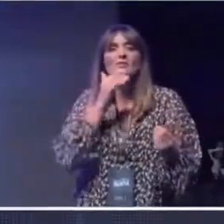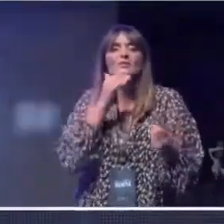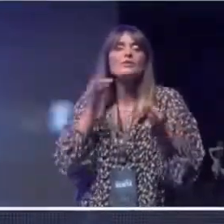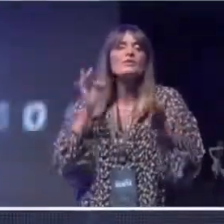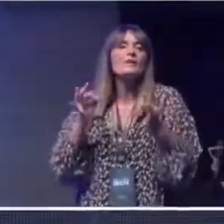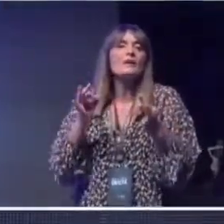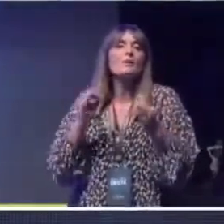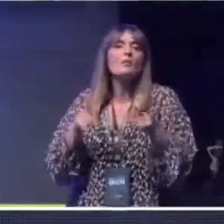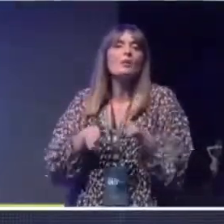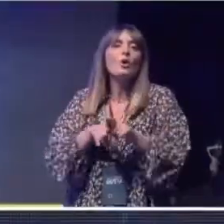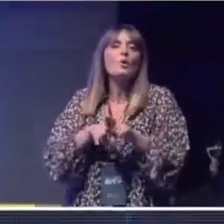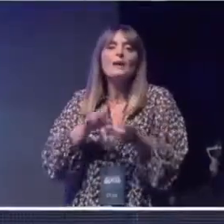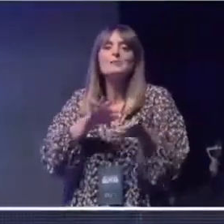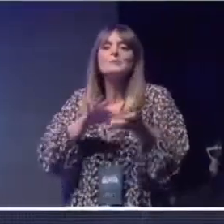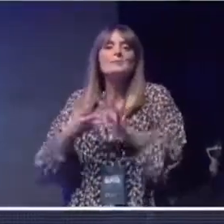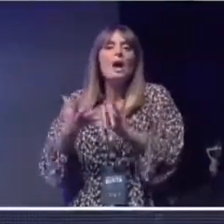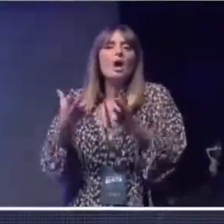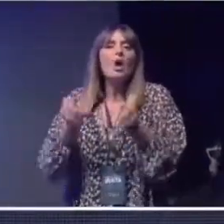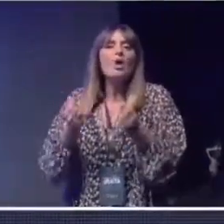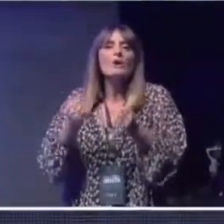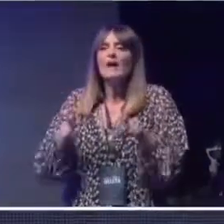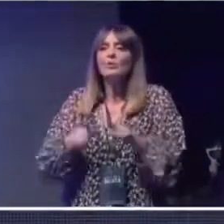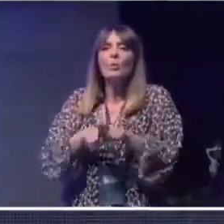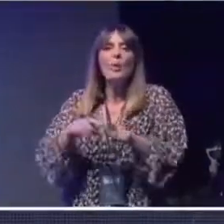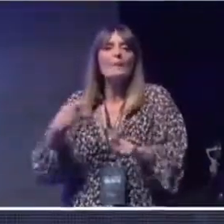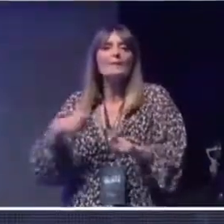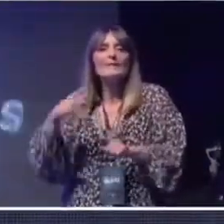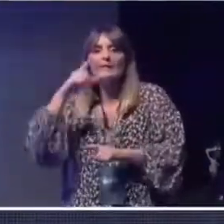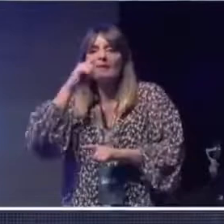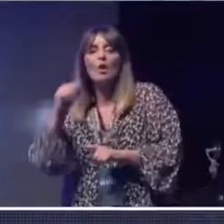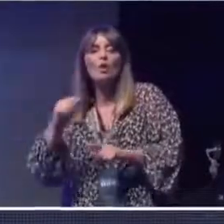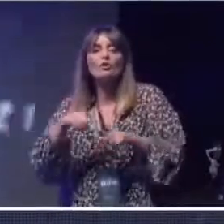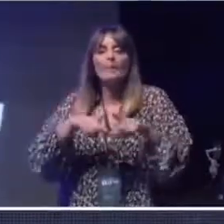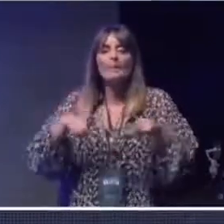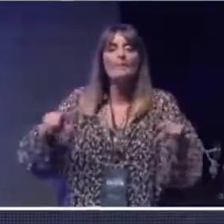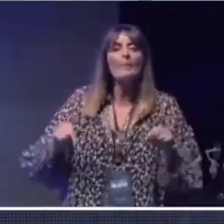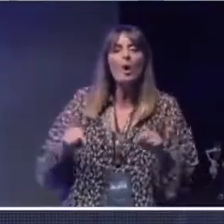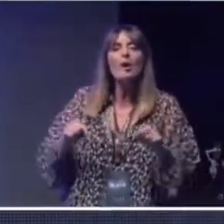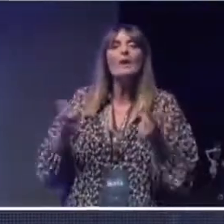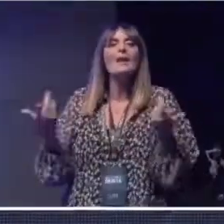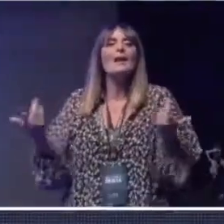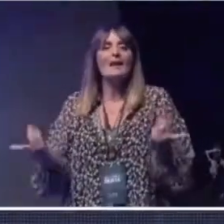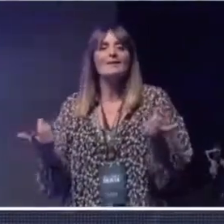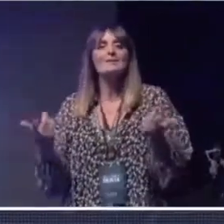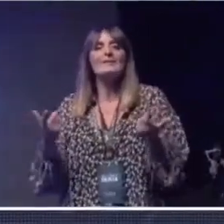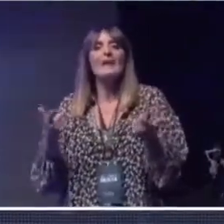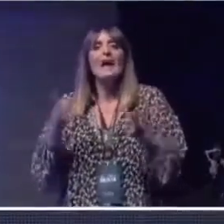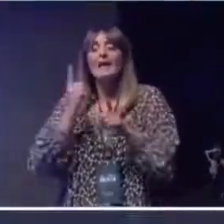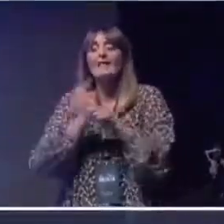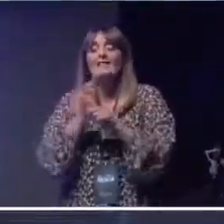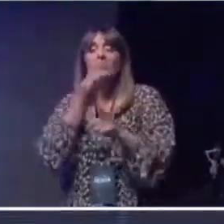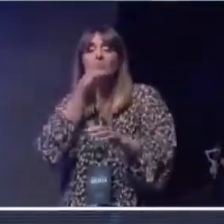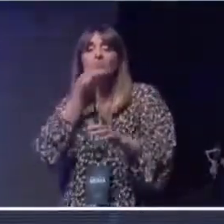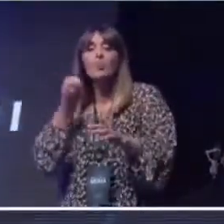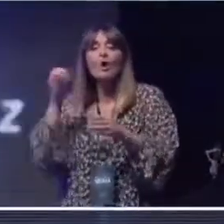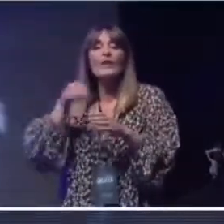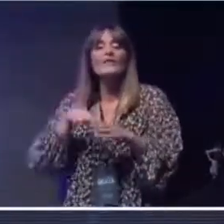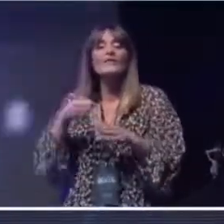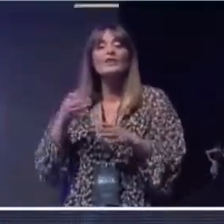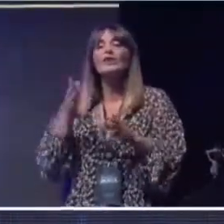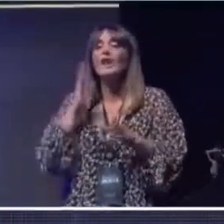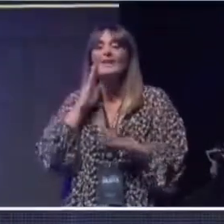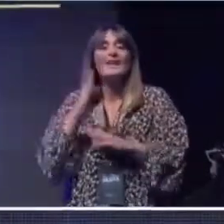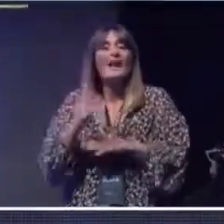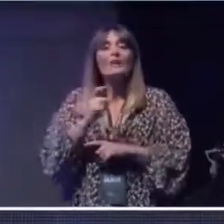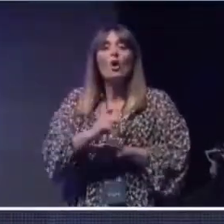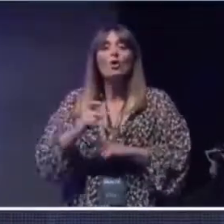col Presidente Conte. Bollette gennaio-giugno, media su quest'anno e bonifici sui conti correnti di cittadini e